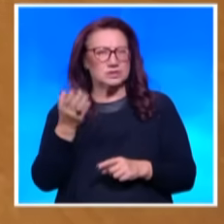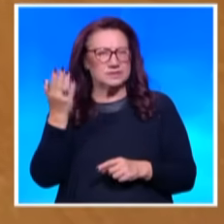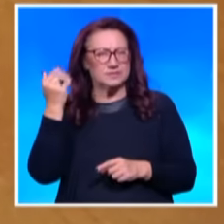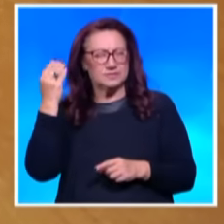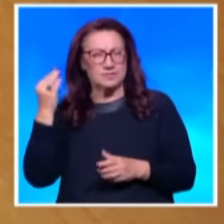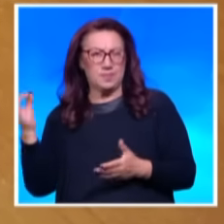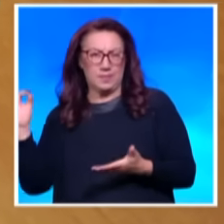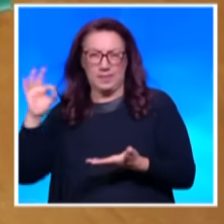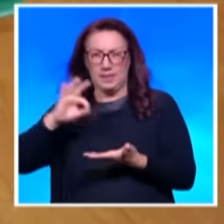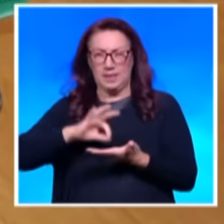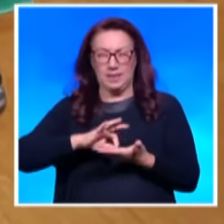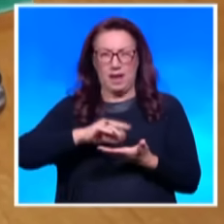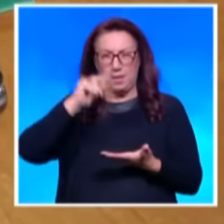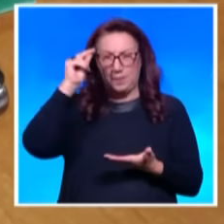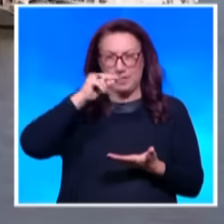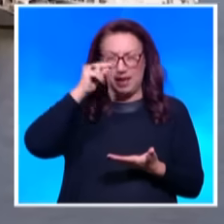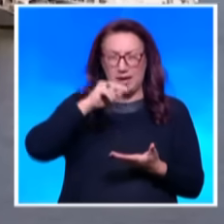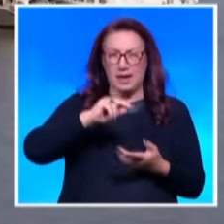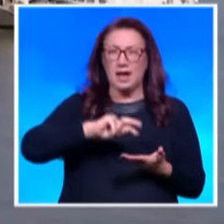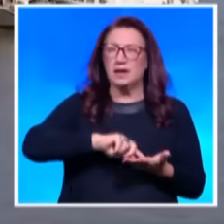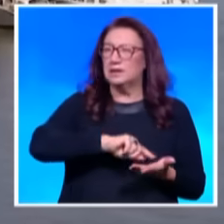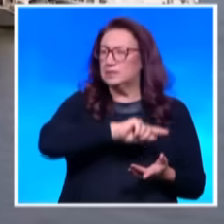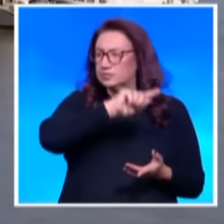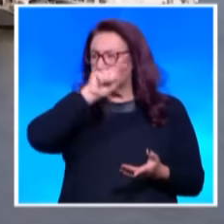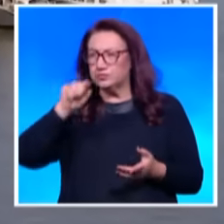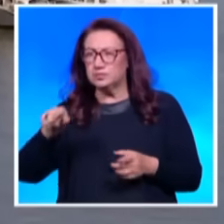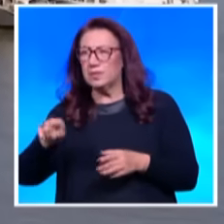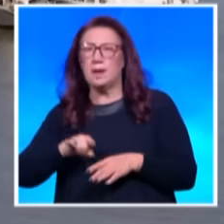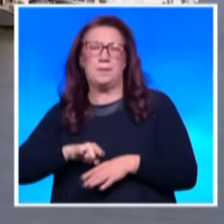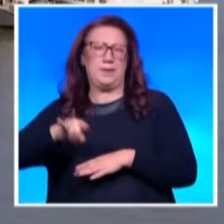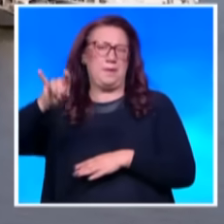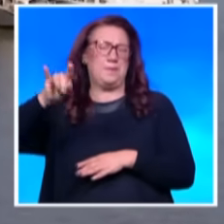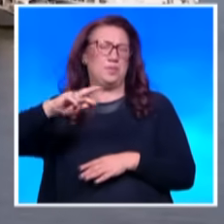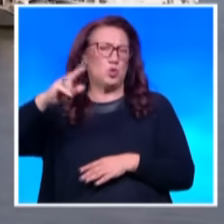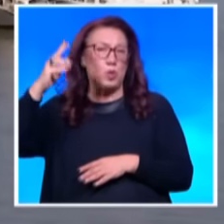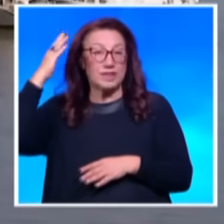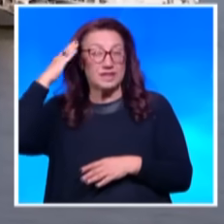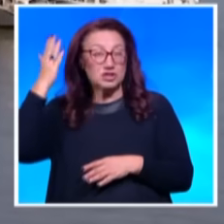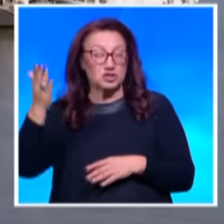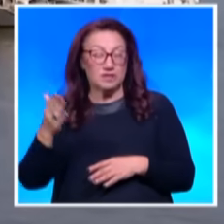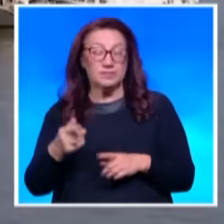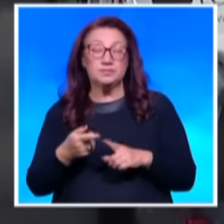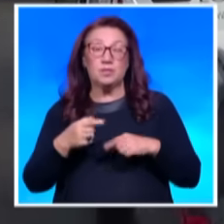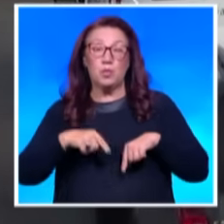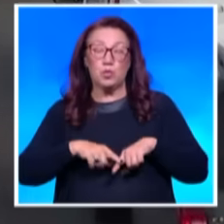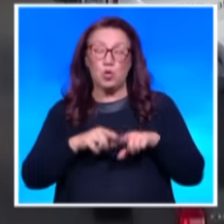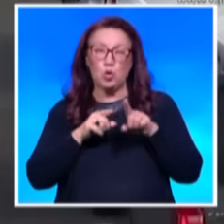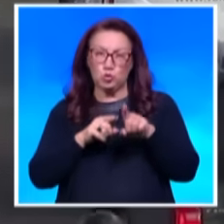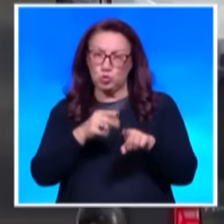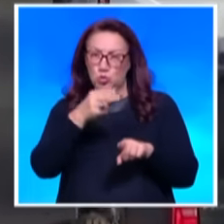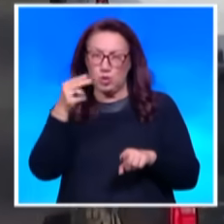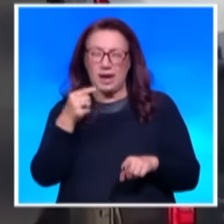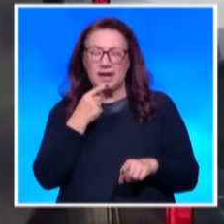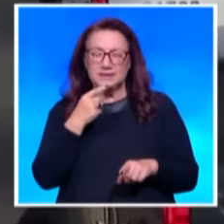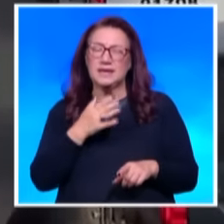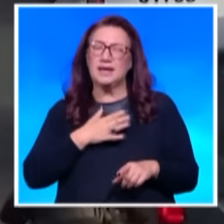в България до излитанията му от страната. От прокуратурата казаха още, че имат данни за извършена